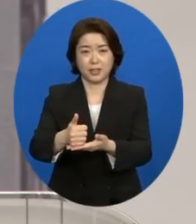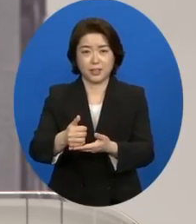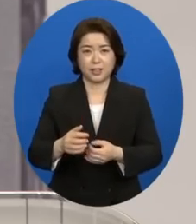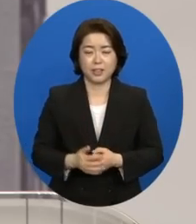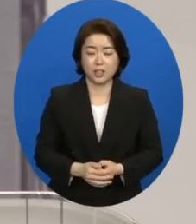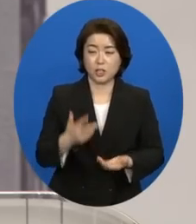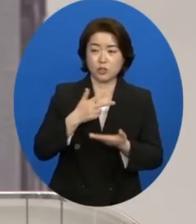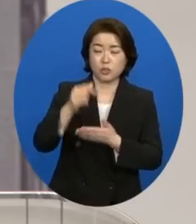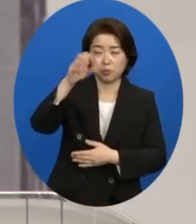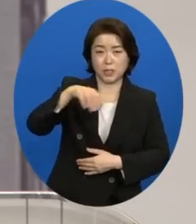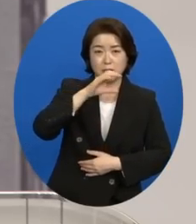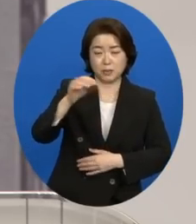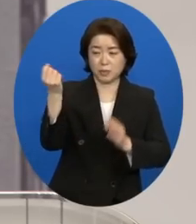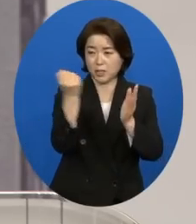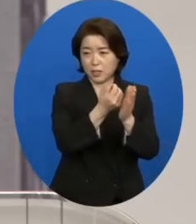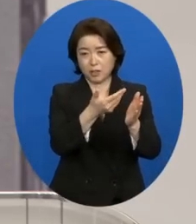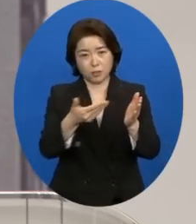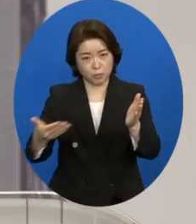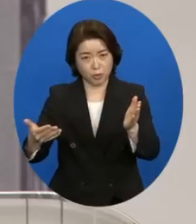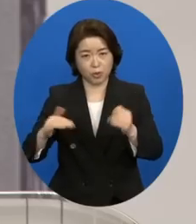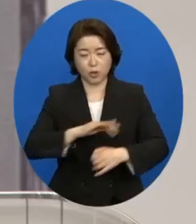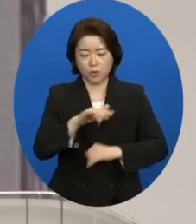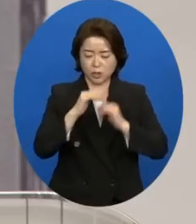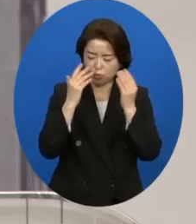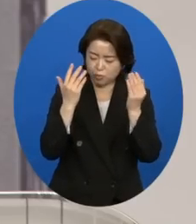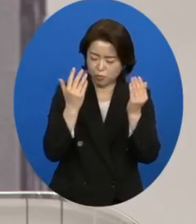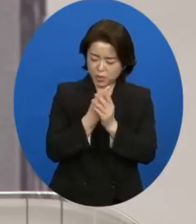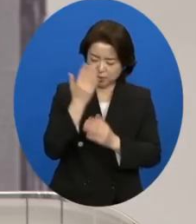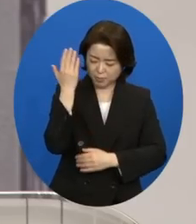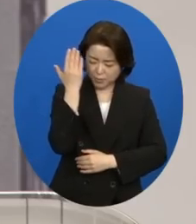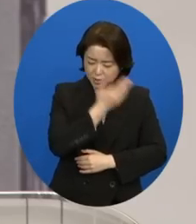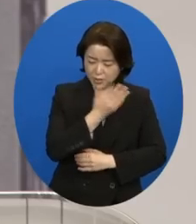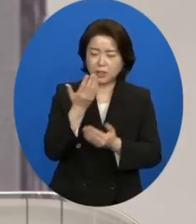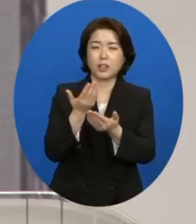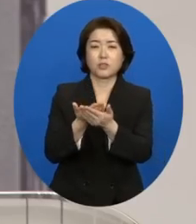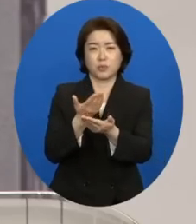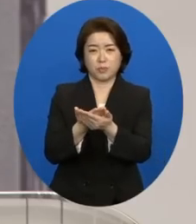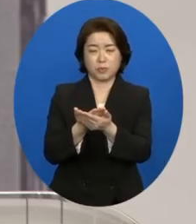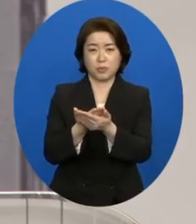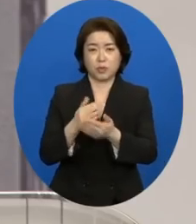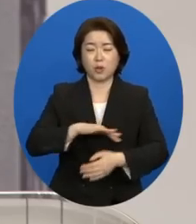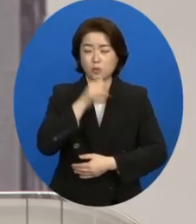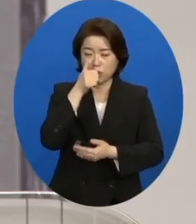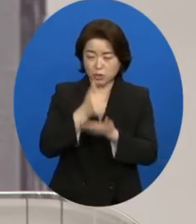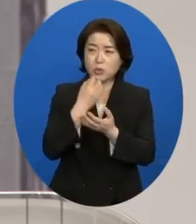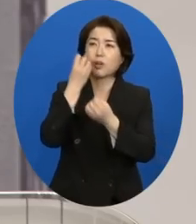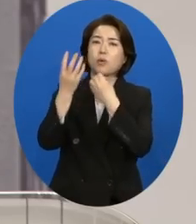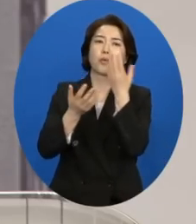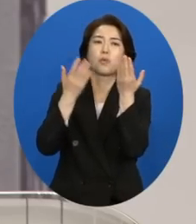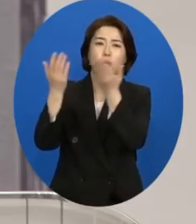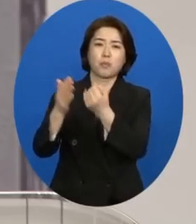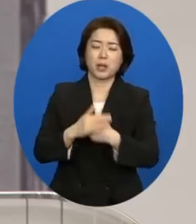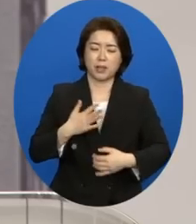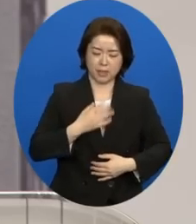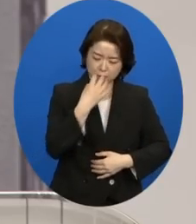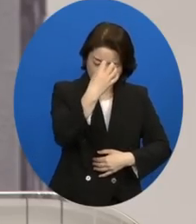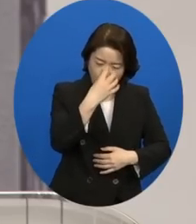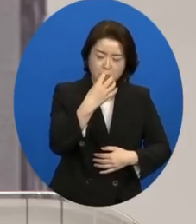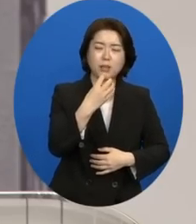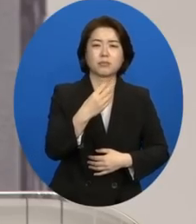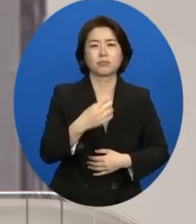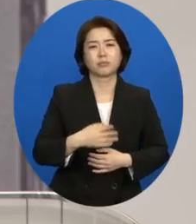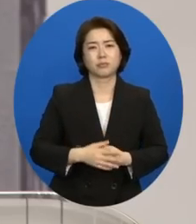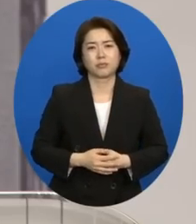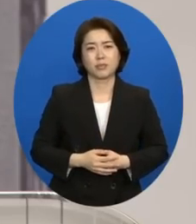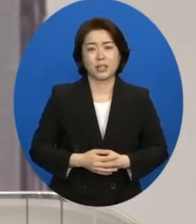십자가의 보혈로 우리를 완전히 정격 주시기를 원합니다 니다 우리 죄를 고백합니다 자만 했습니다 오만 했습니다